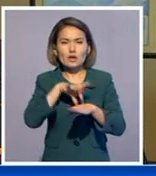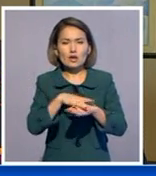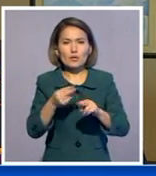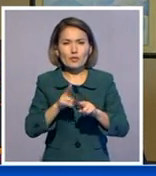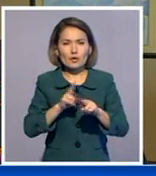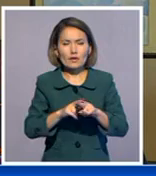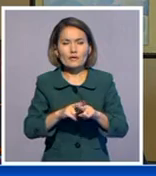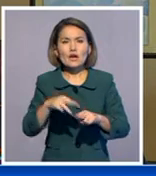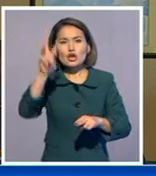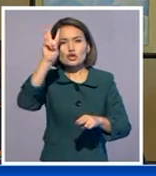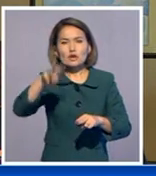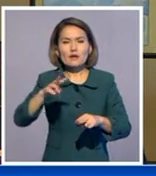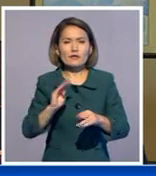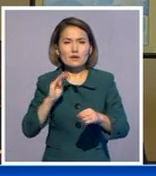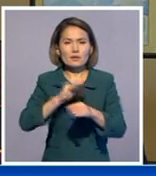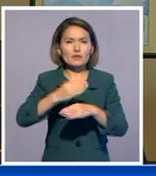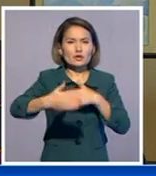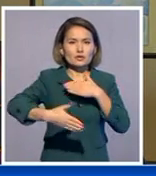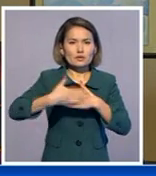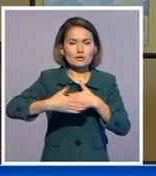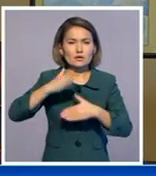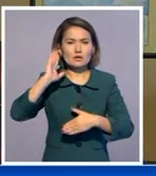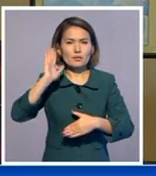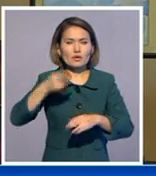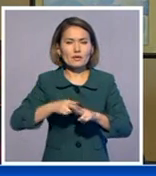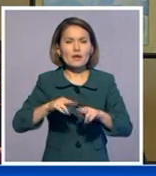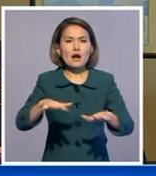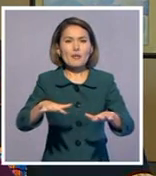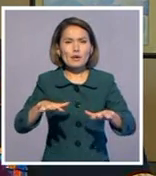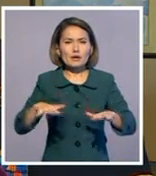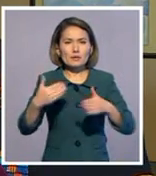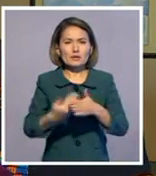ұлғайтуды ұсындық. Заңнамаға өзгерістер енгізу өтініші парламент талқылауында жатыр.